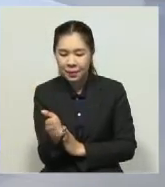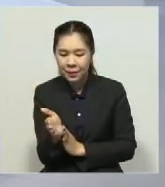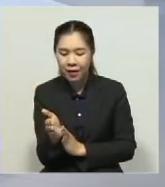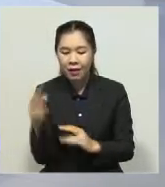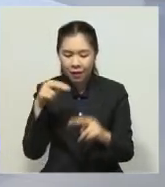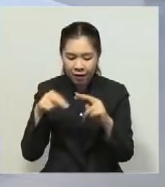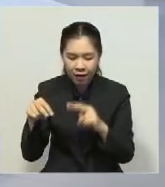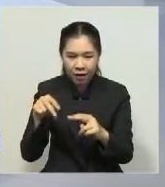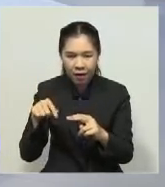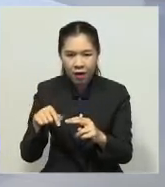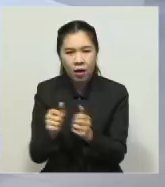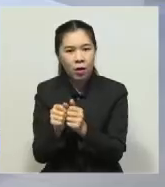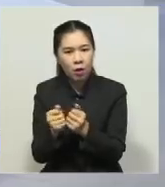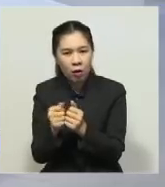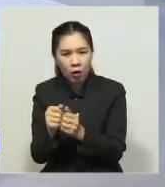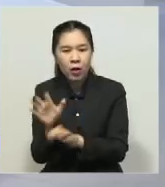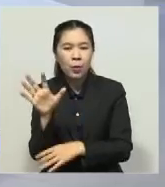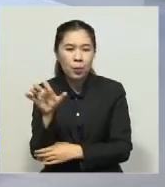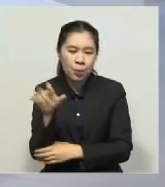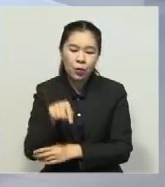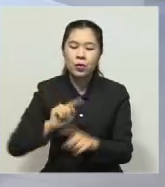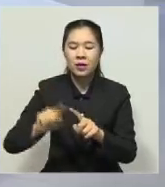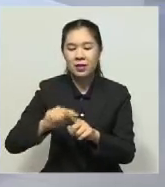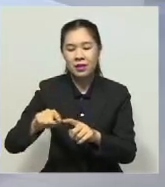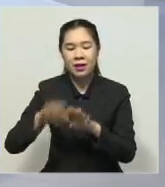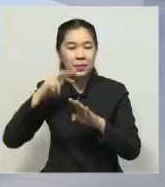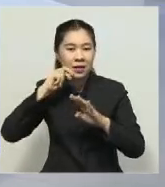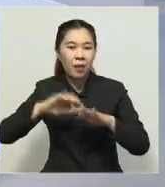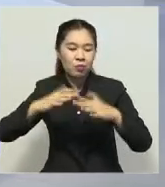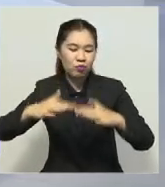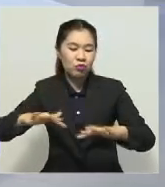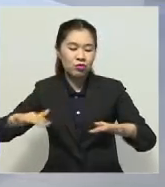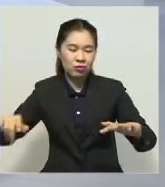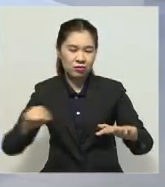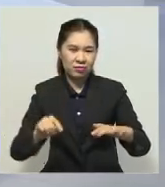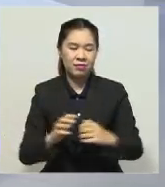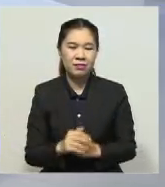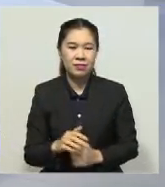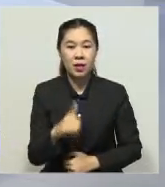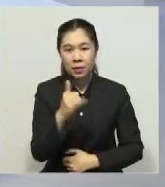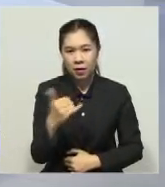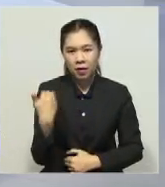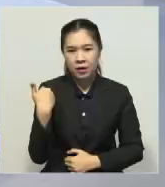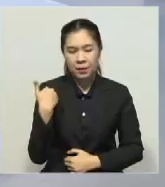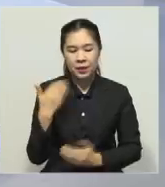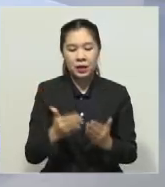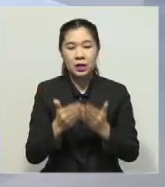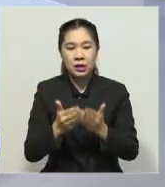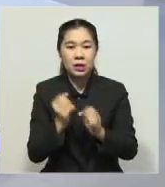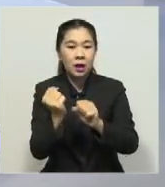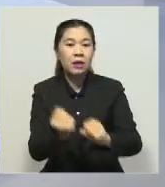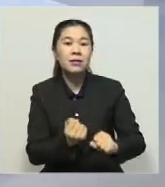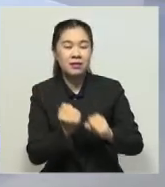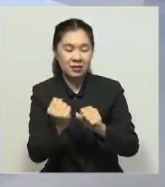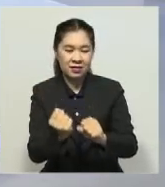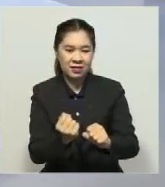าหาหอยหาปูแถวในน้ำนะคะส่วนบางคนนะคะก็อาจจะมีการนำเรือมารับจ้างเพื่อ